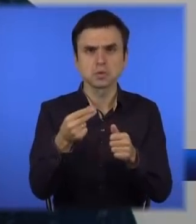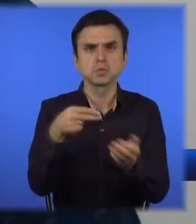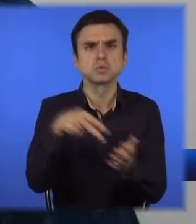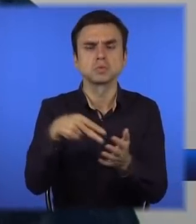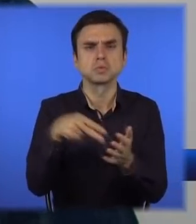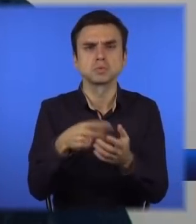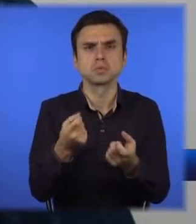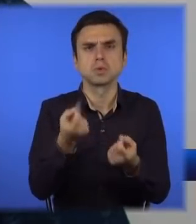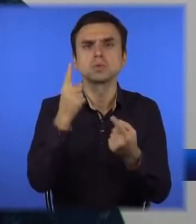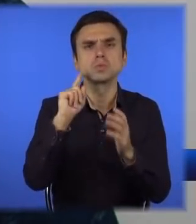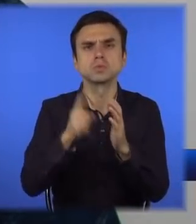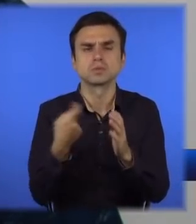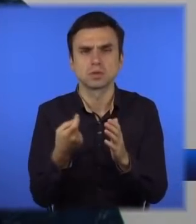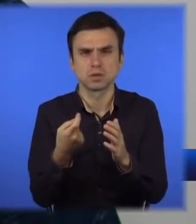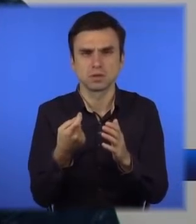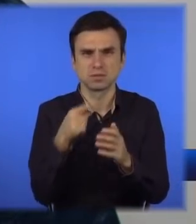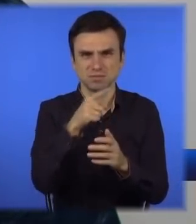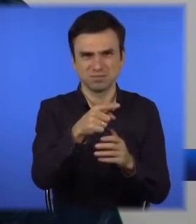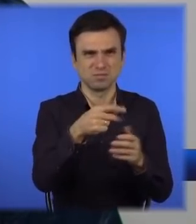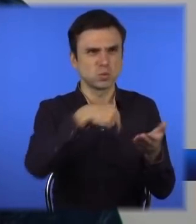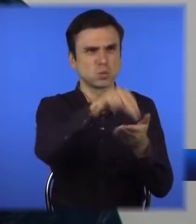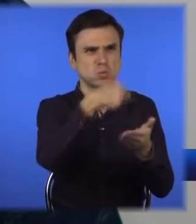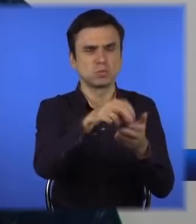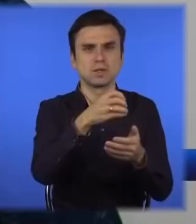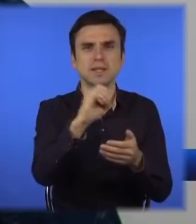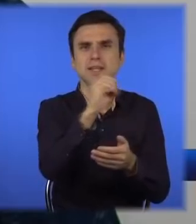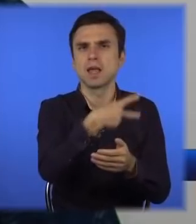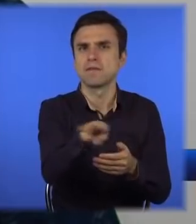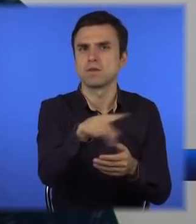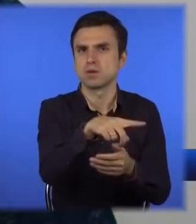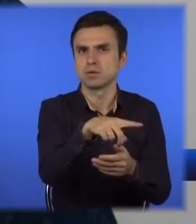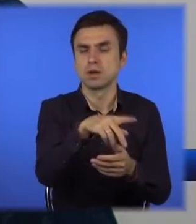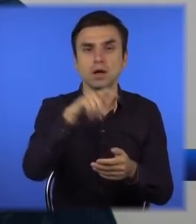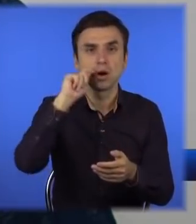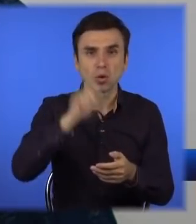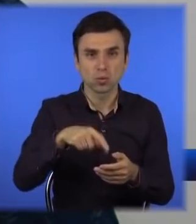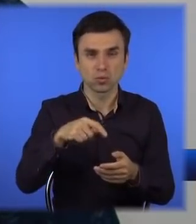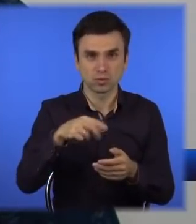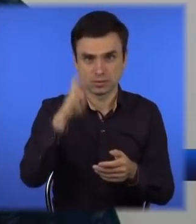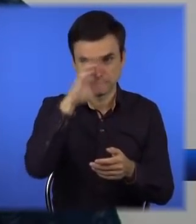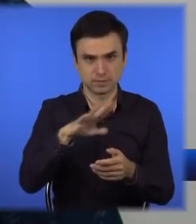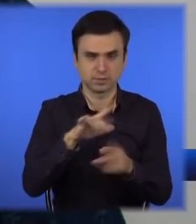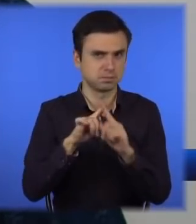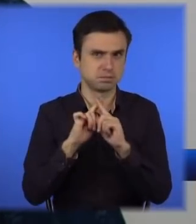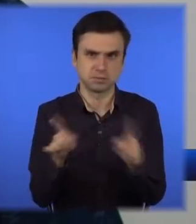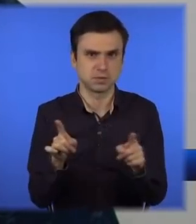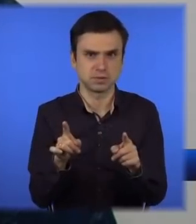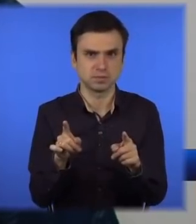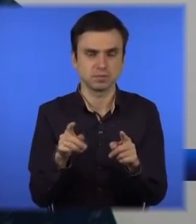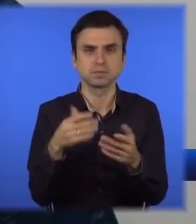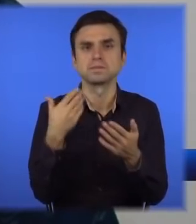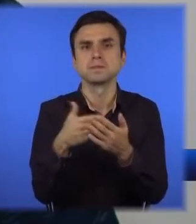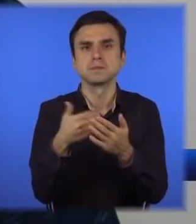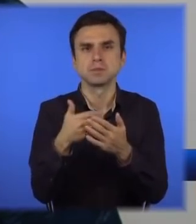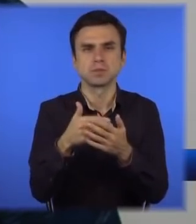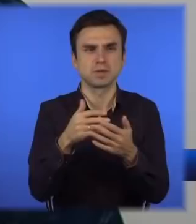їх ефективність була вкрай низькою, але пізніше ми бачимо, що після Революції Гідності в парламенті присутня